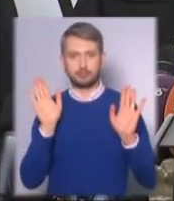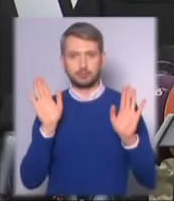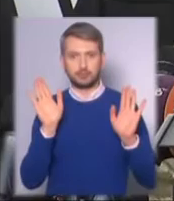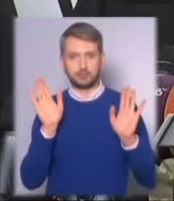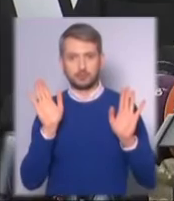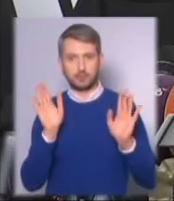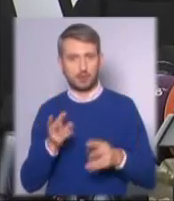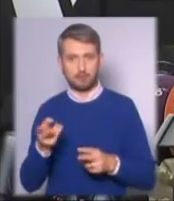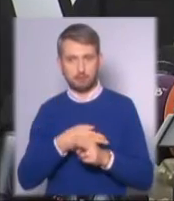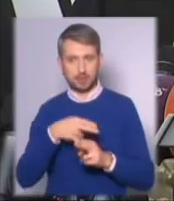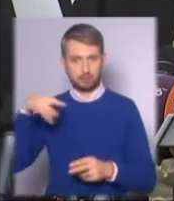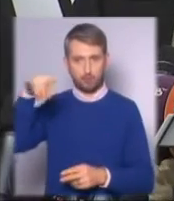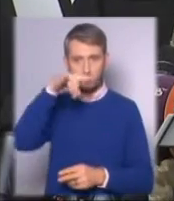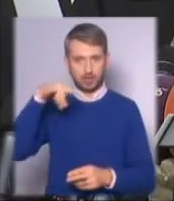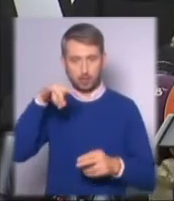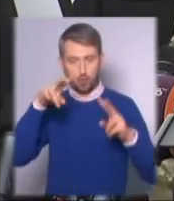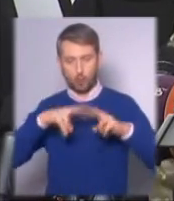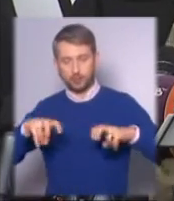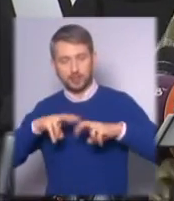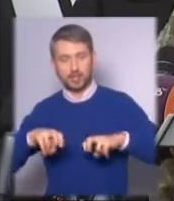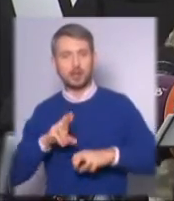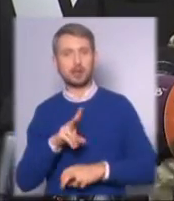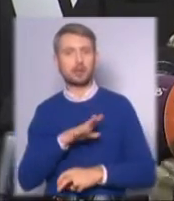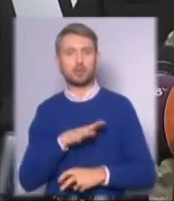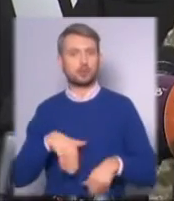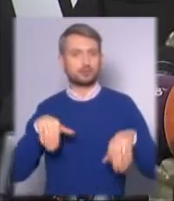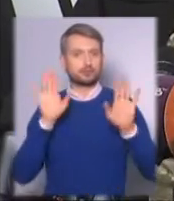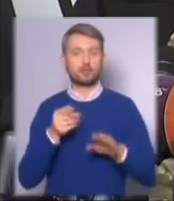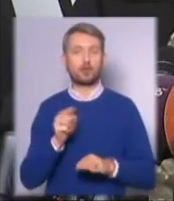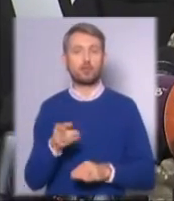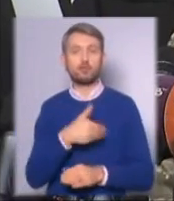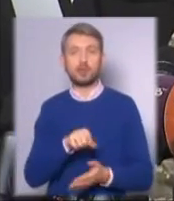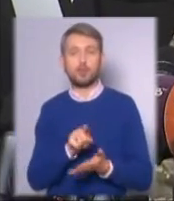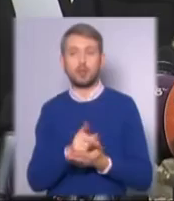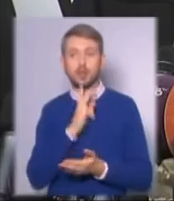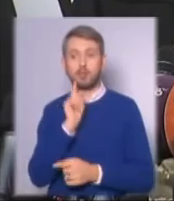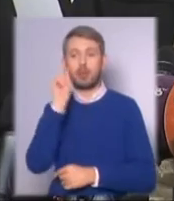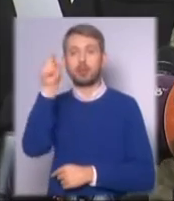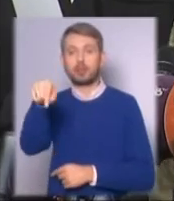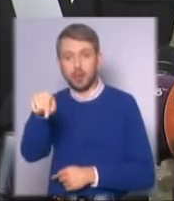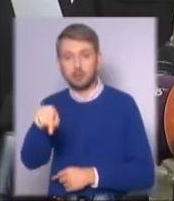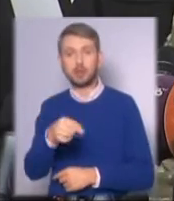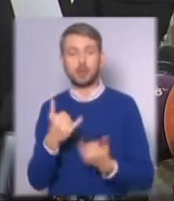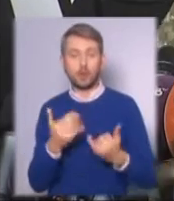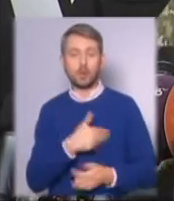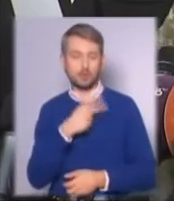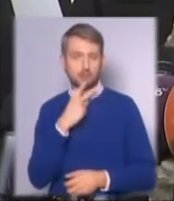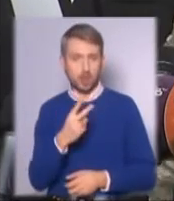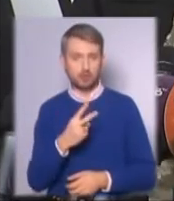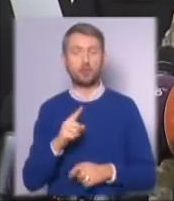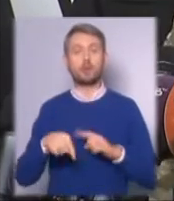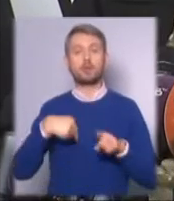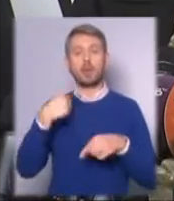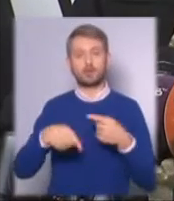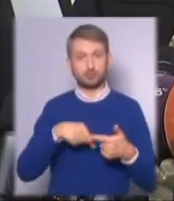рукам безповітряної розвідки, як ми були зв'язані в тому, що ми повинні бачити за переднім краєм, на сьогоднішній день ми це бачимо. Наступний крок – це